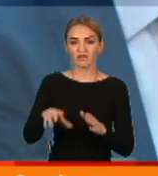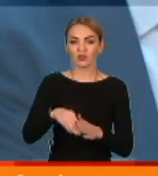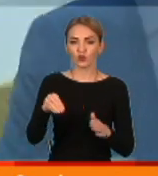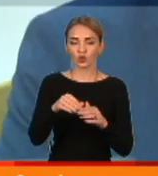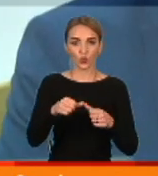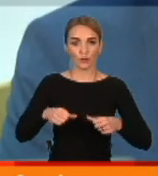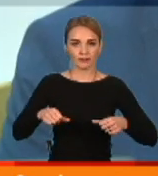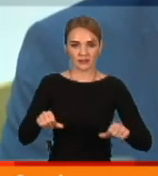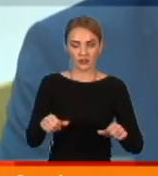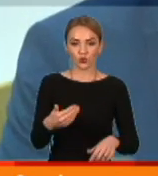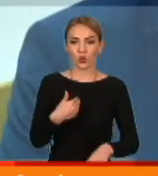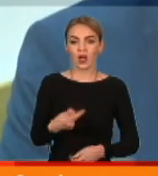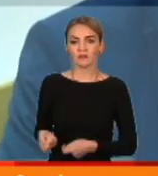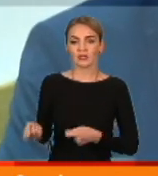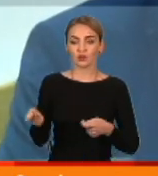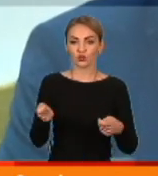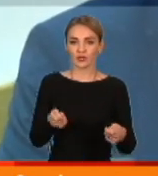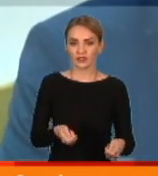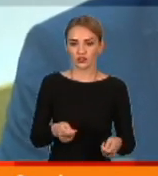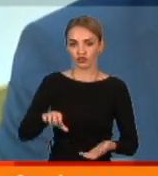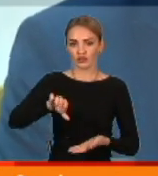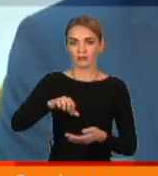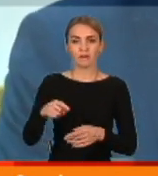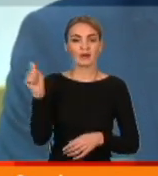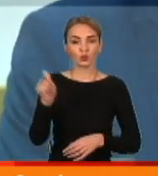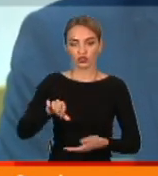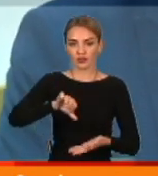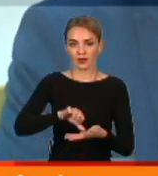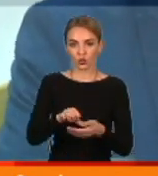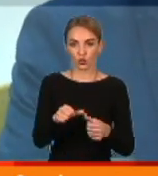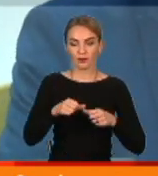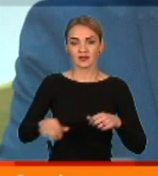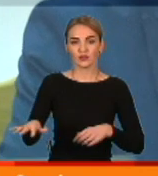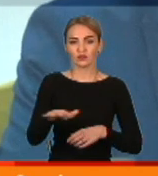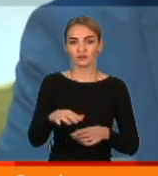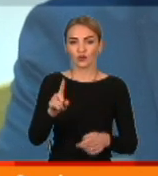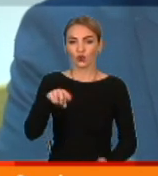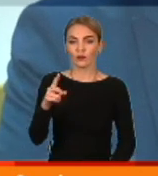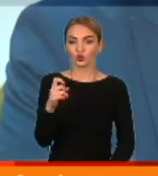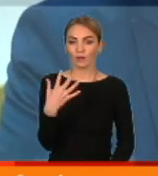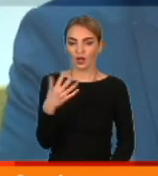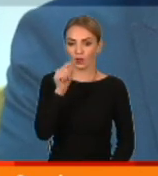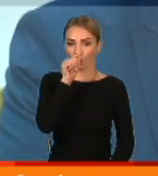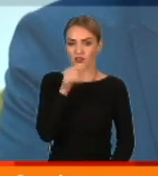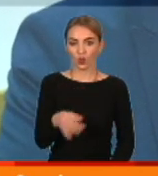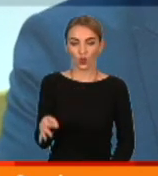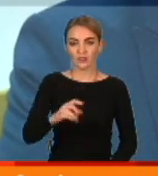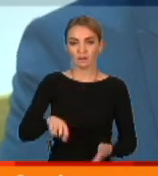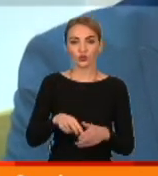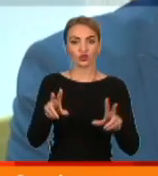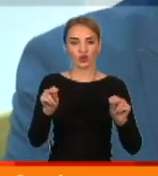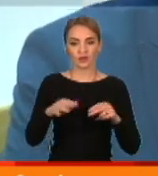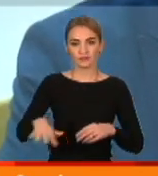виборчих комісій. До нас прибули члени комісії територіальний виборчий округ номер 105, це Луганська область, місто